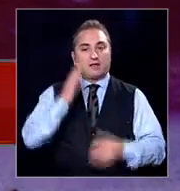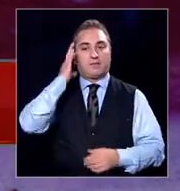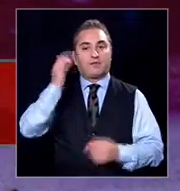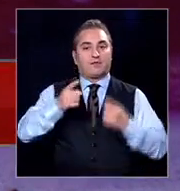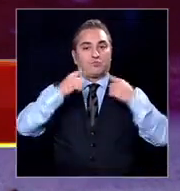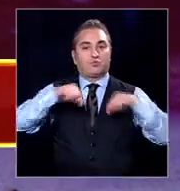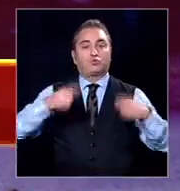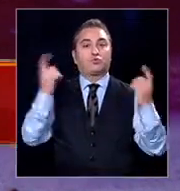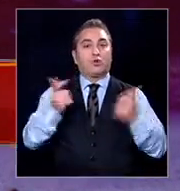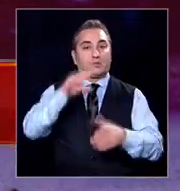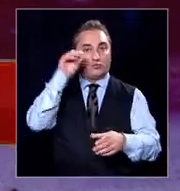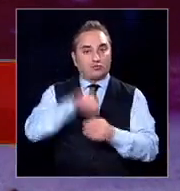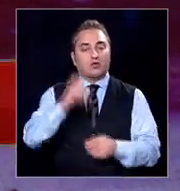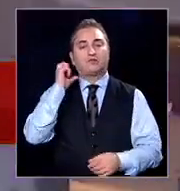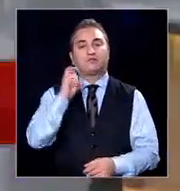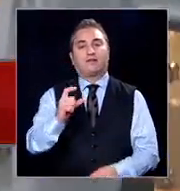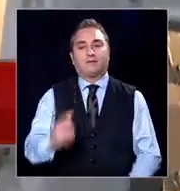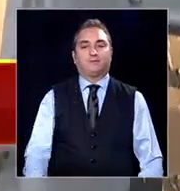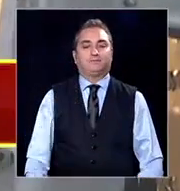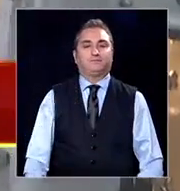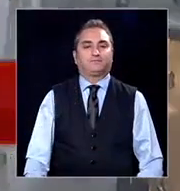toplantısı sonrası yanıt geldi.